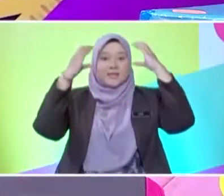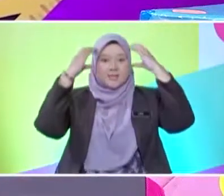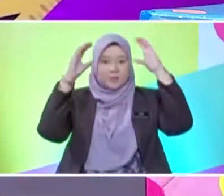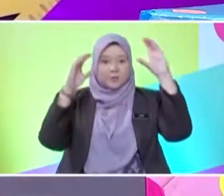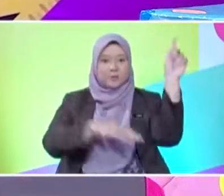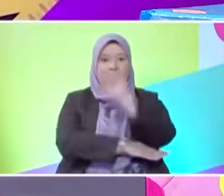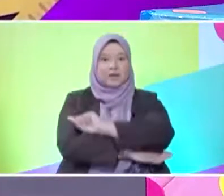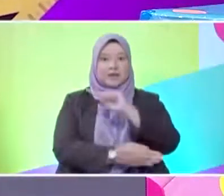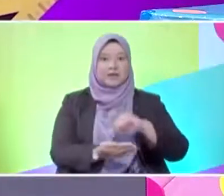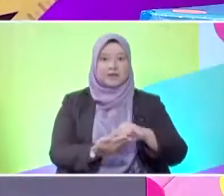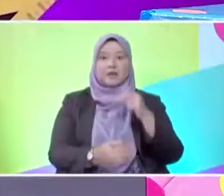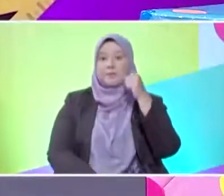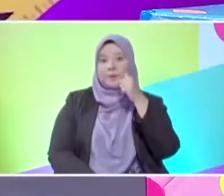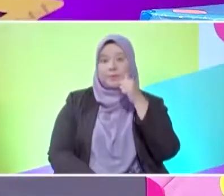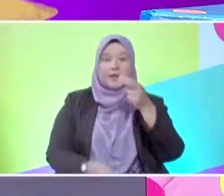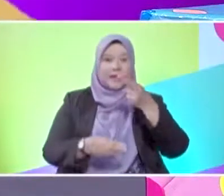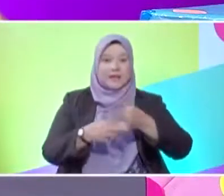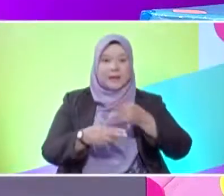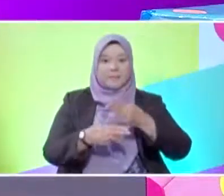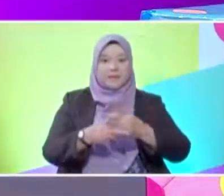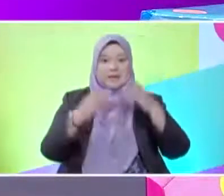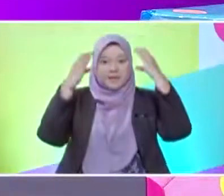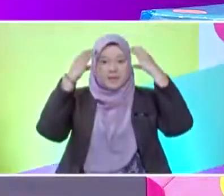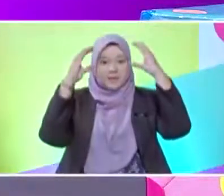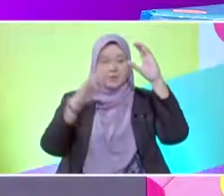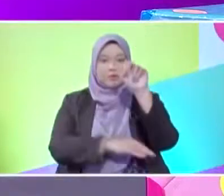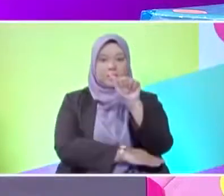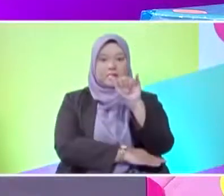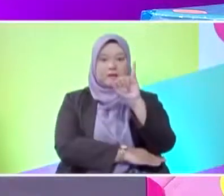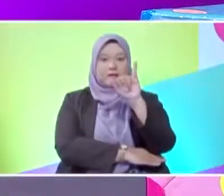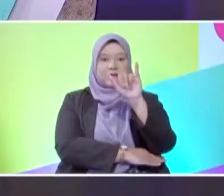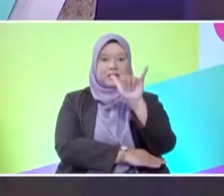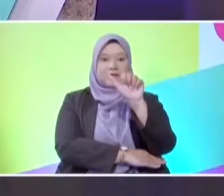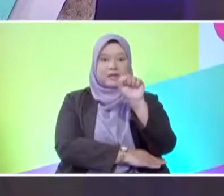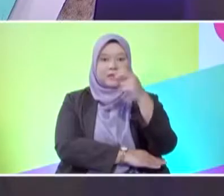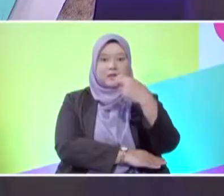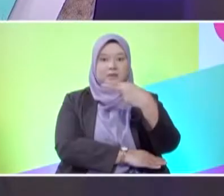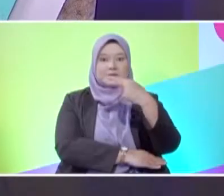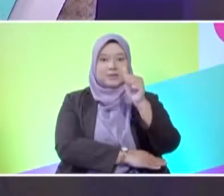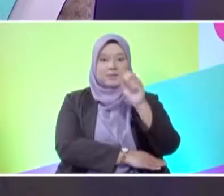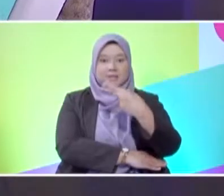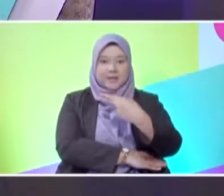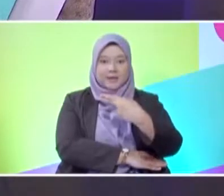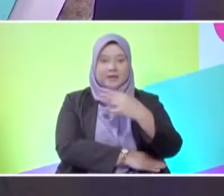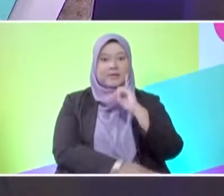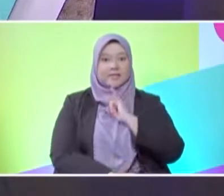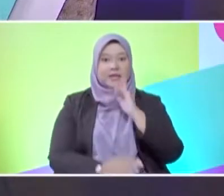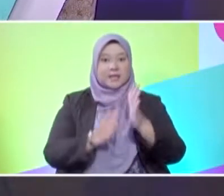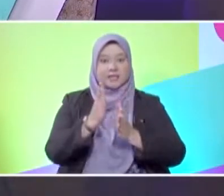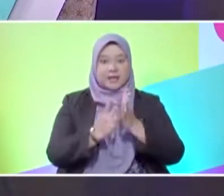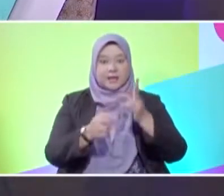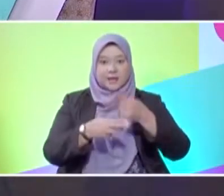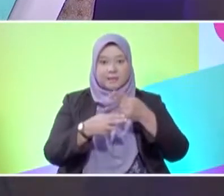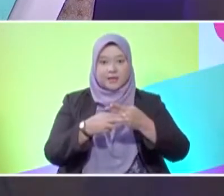Abdullah dari sekolah kebangsaan pasir kubu Kampung Gajah Vera apa kabar Diego ini Nah coba kasih